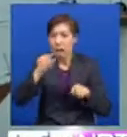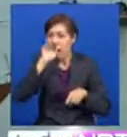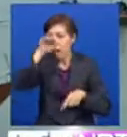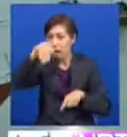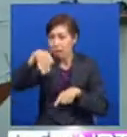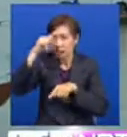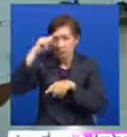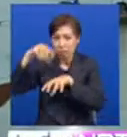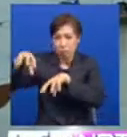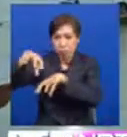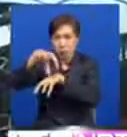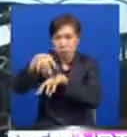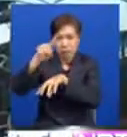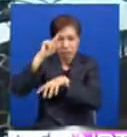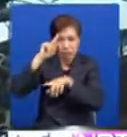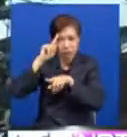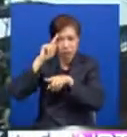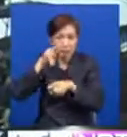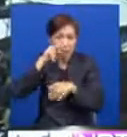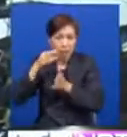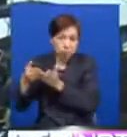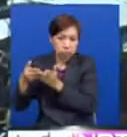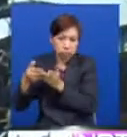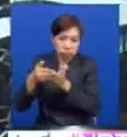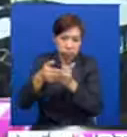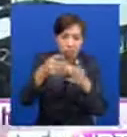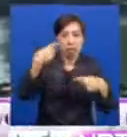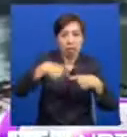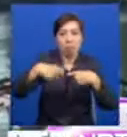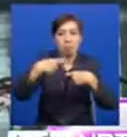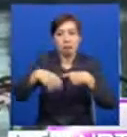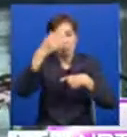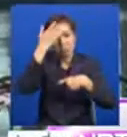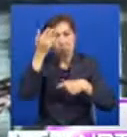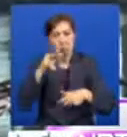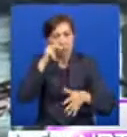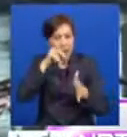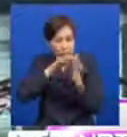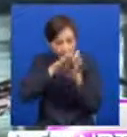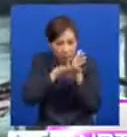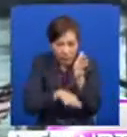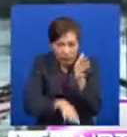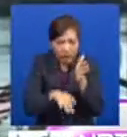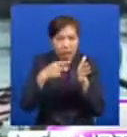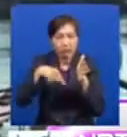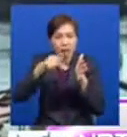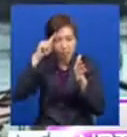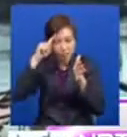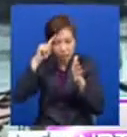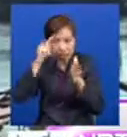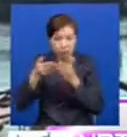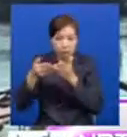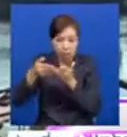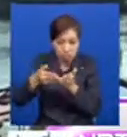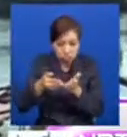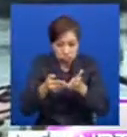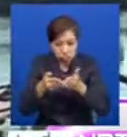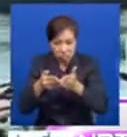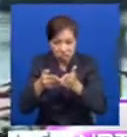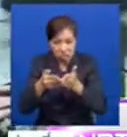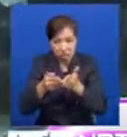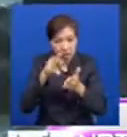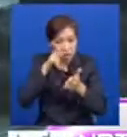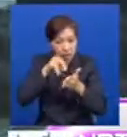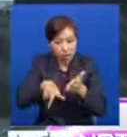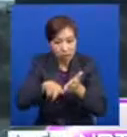กะเหรี่ยงรวมมิตรตำบลแม่ยาวอำเภอเมืองซึ่งจากการน้ำตื้นเขินร่องน้ำจึงเปลี่ยนแปลงตลอดเวลาทำให้ท้องเรือ